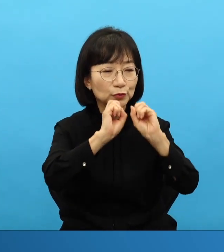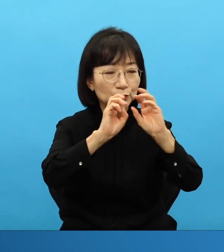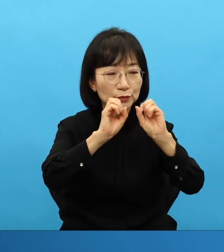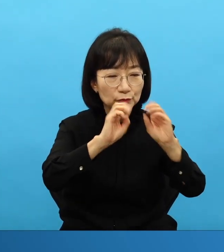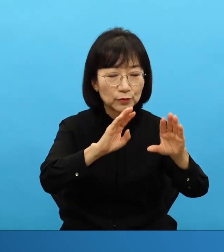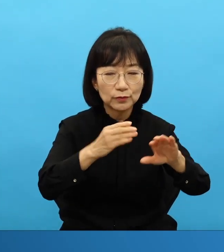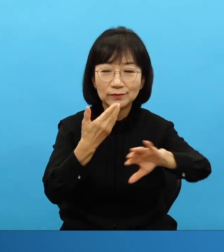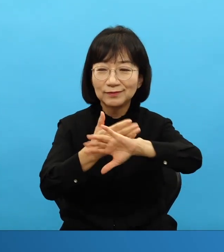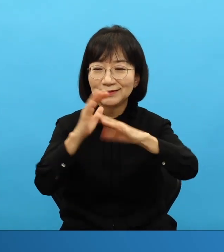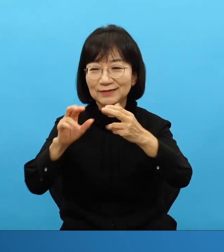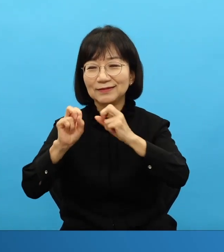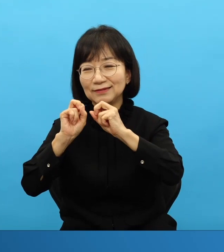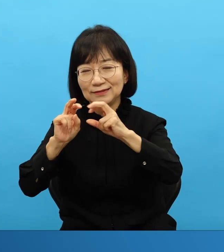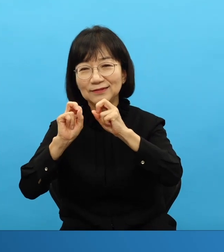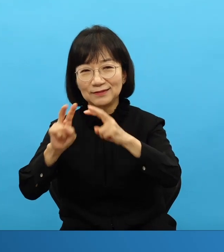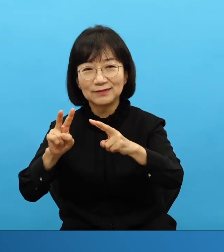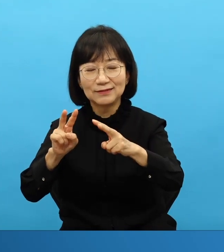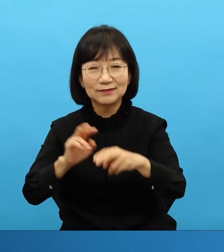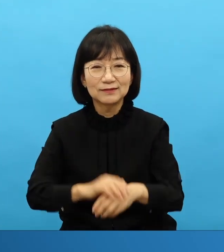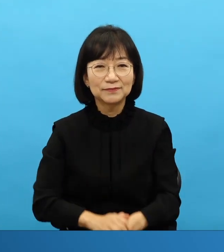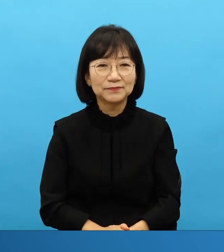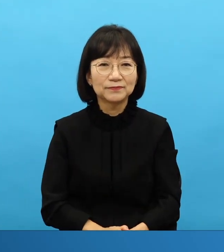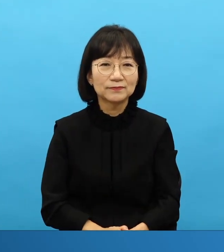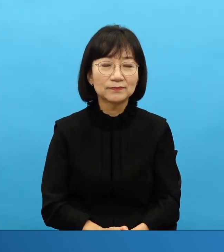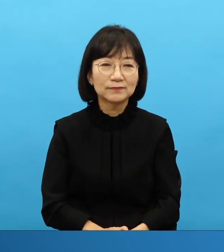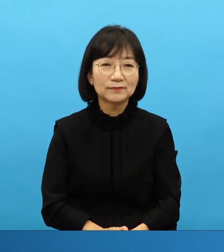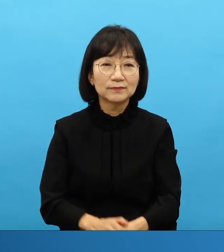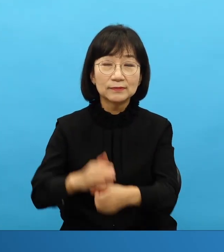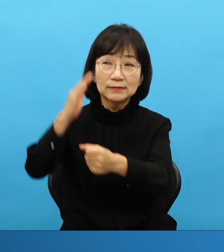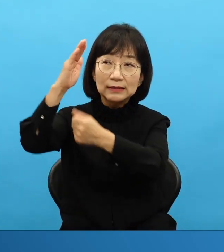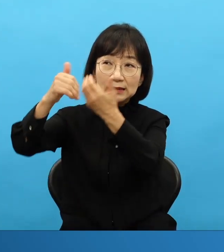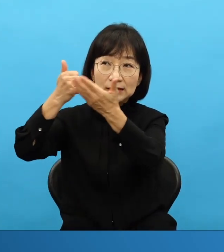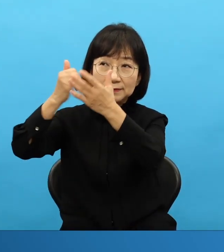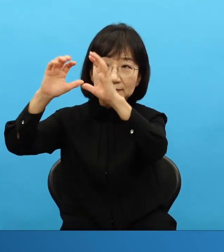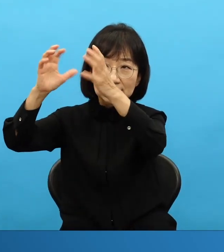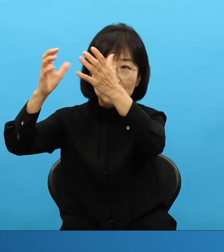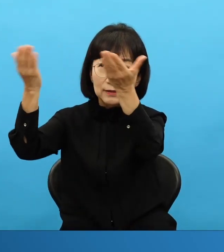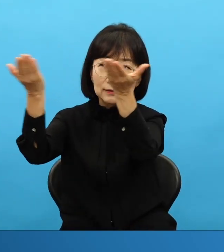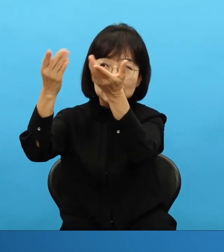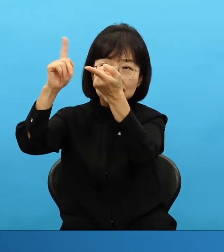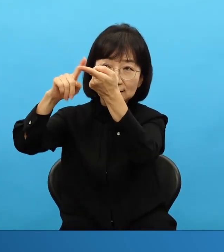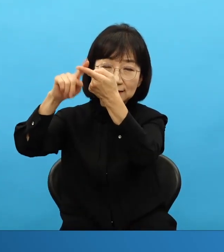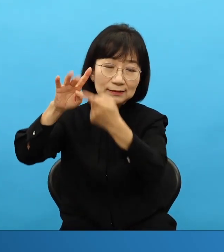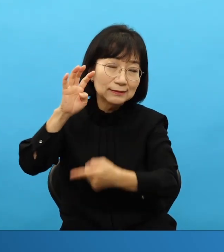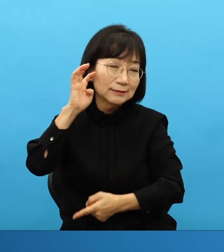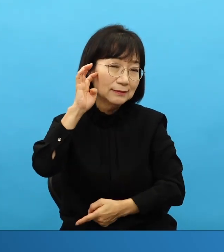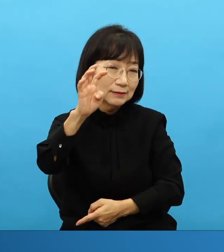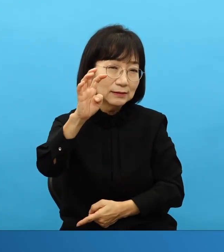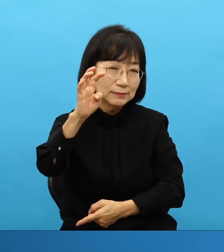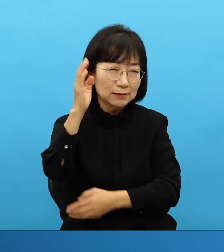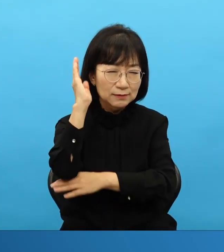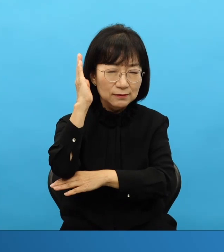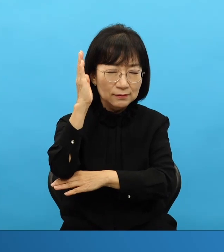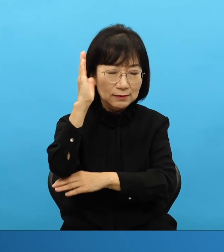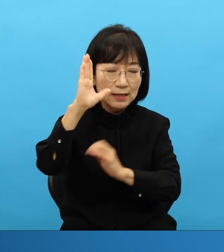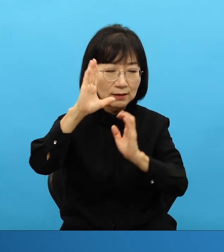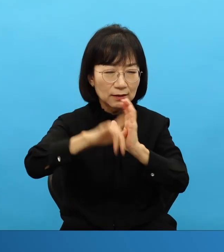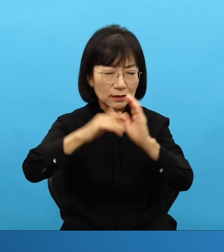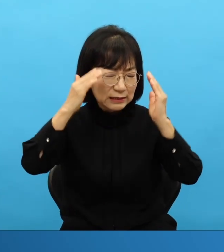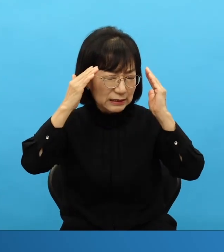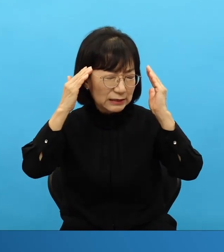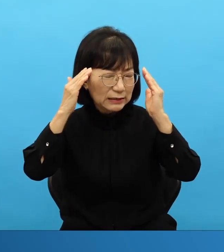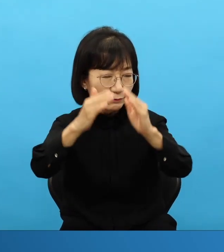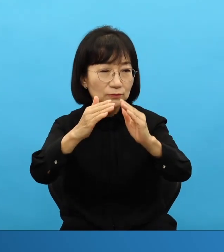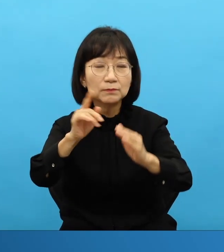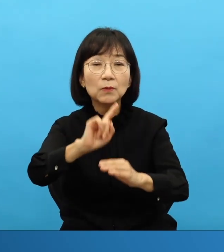하나님은 하나님의 나라의 일을 40일 동안 이야기하면서 사실은 여기에 모든 포인트가 간 거예요. 耶稣40天之久